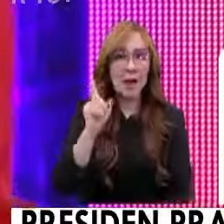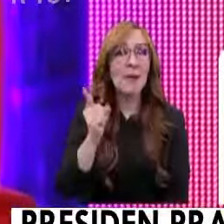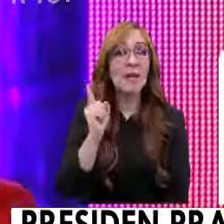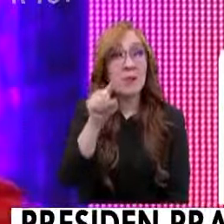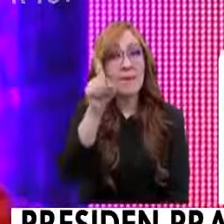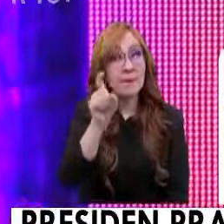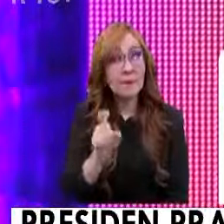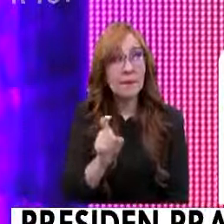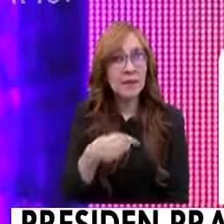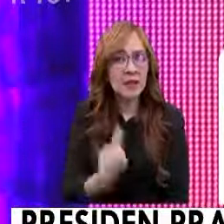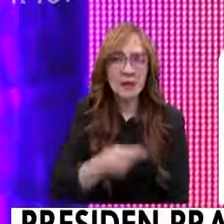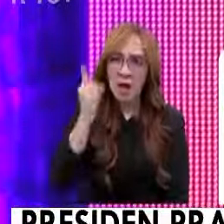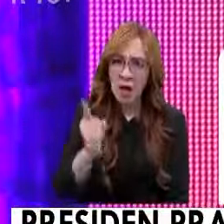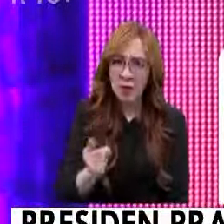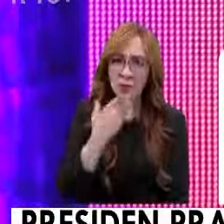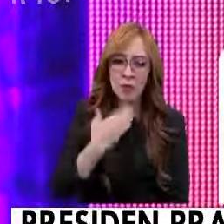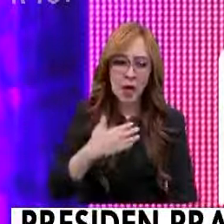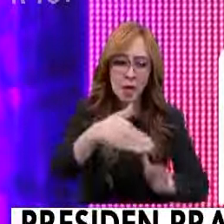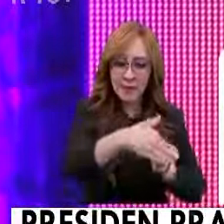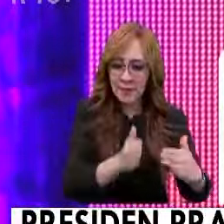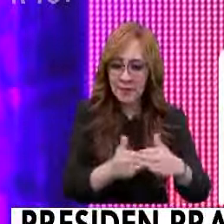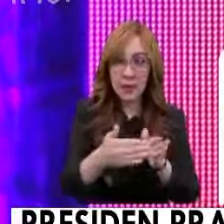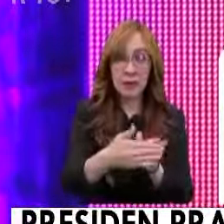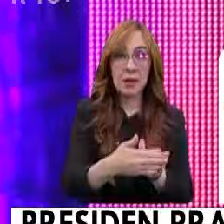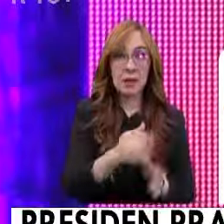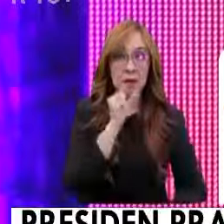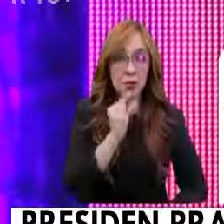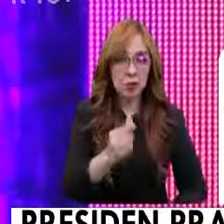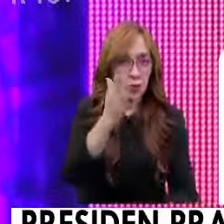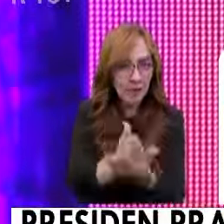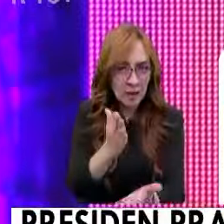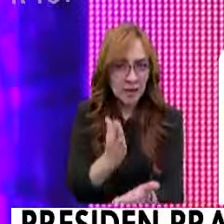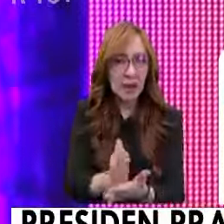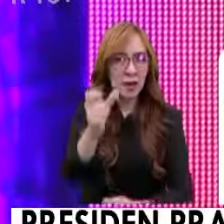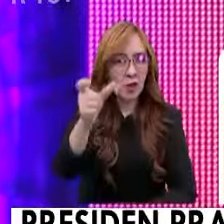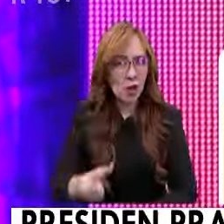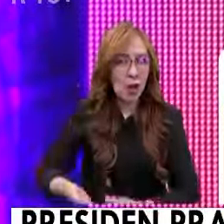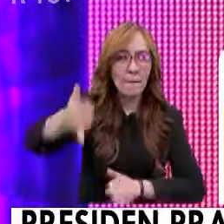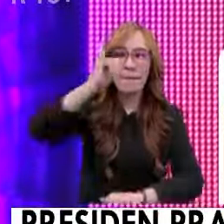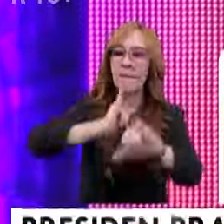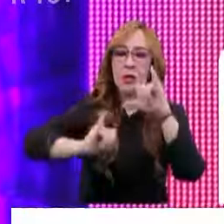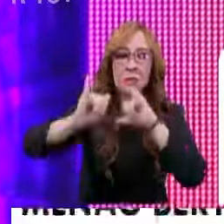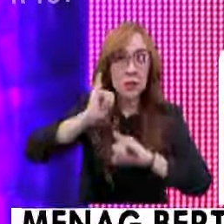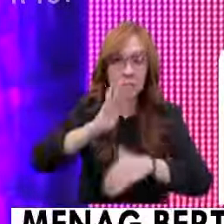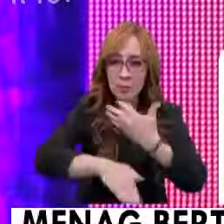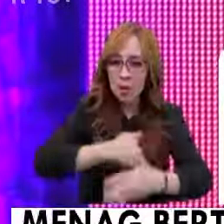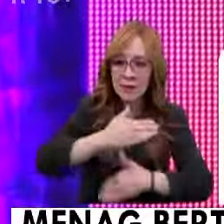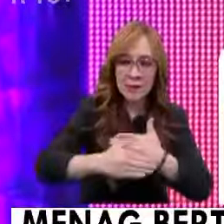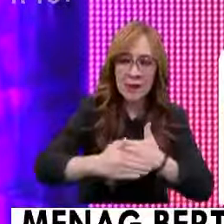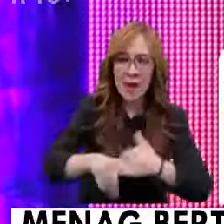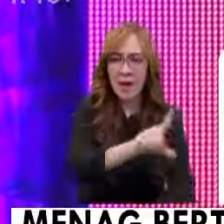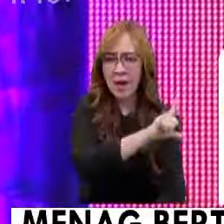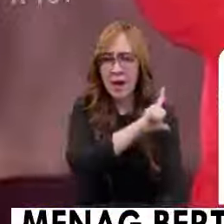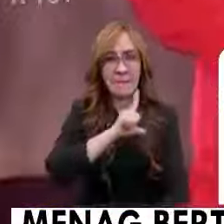karena kita harus cari strategi tentu untuk mengghantikan orang minum ini prosesnya panjang tidak mudah